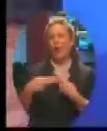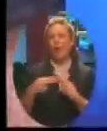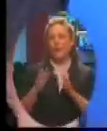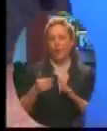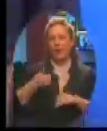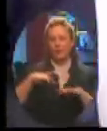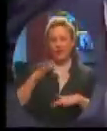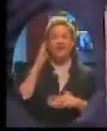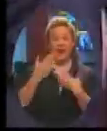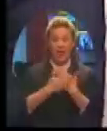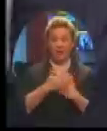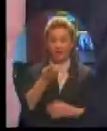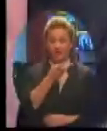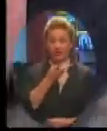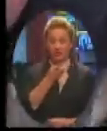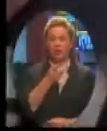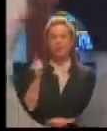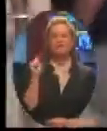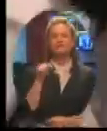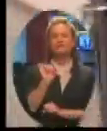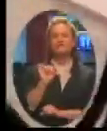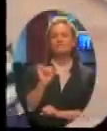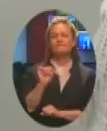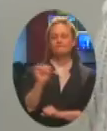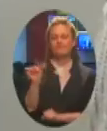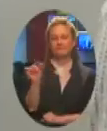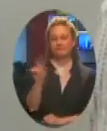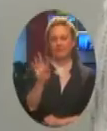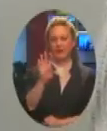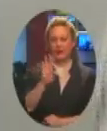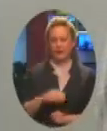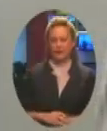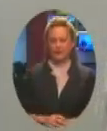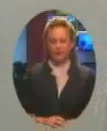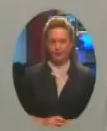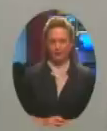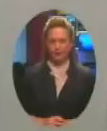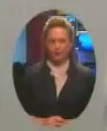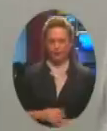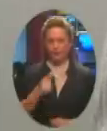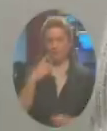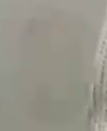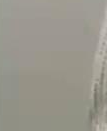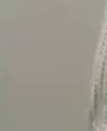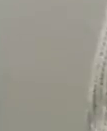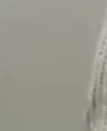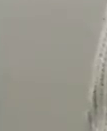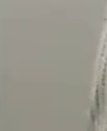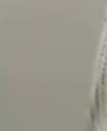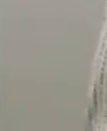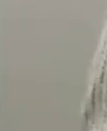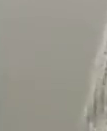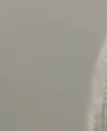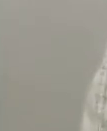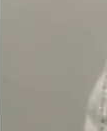ורעייתו בקדנציה הנוכחית, שהתייצבה לצידם של בני הזוג נתניהו. במהלך השנים הכרתי את הגברת נתניהו כאישה חכמה,